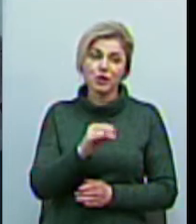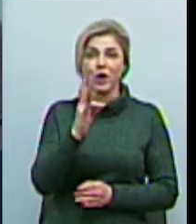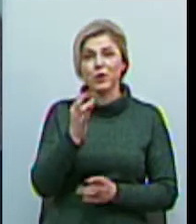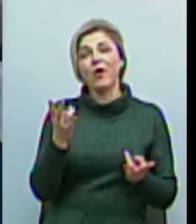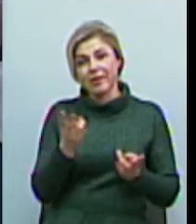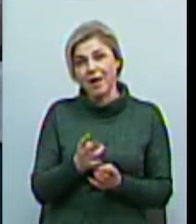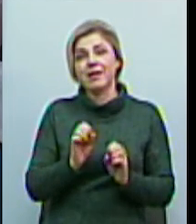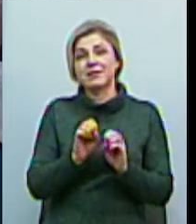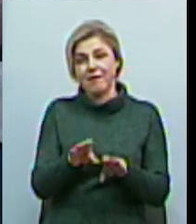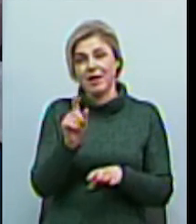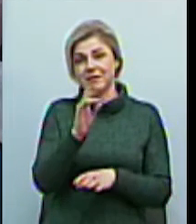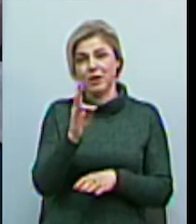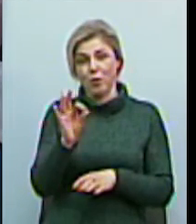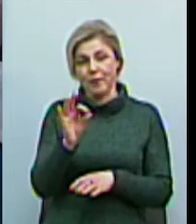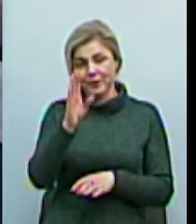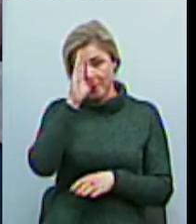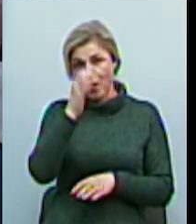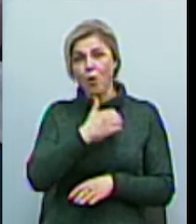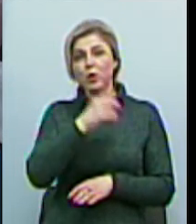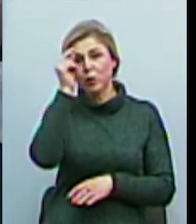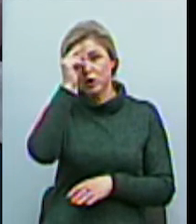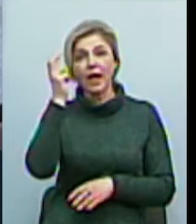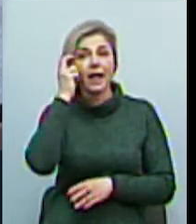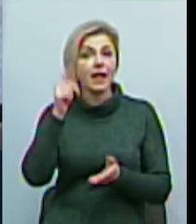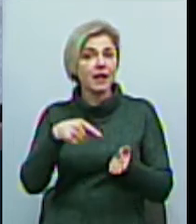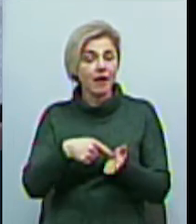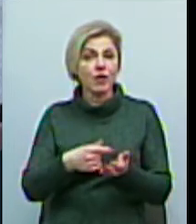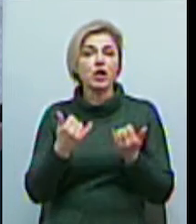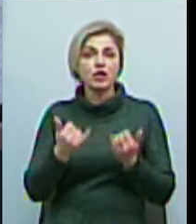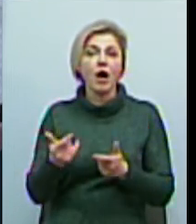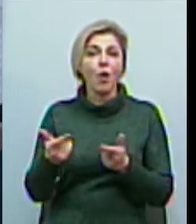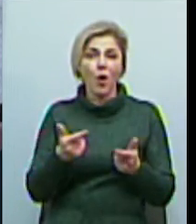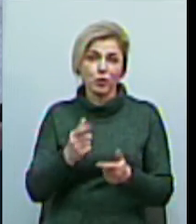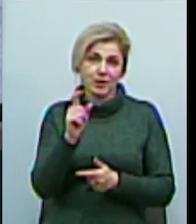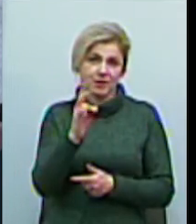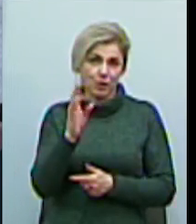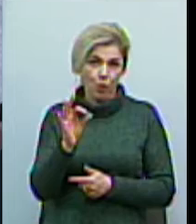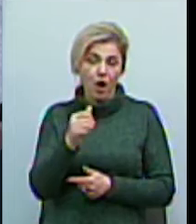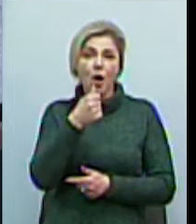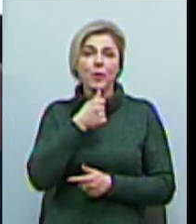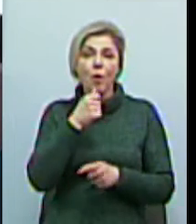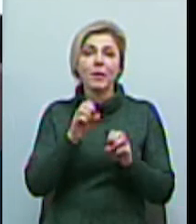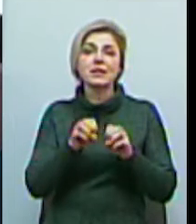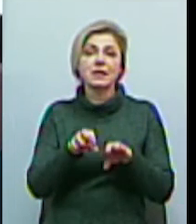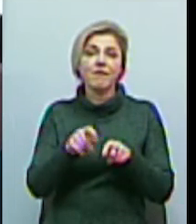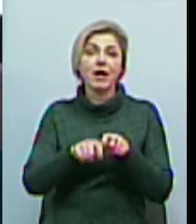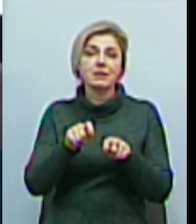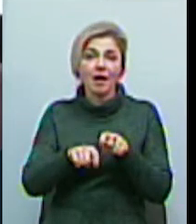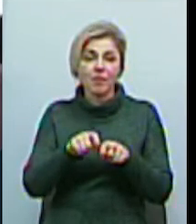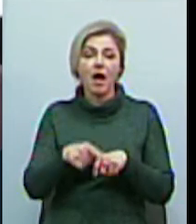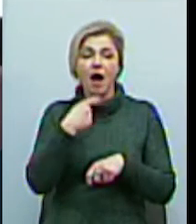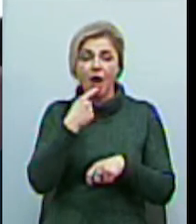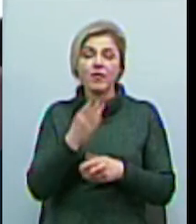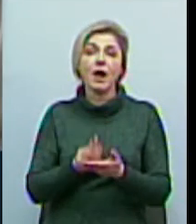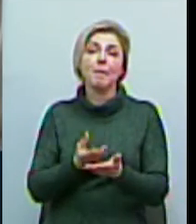ЗНО. Єгор хоче навчатись у Києві. Нині готується до ЗНО. Пробне тестування складатиме, каже,